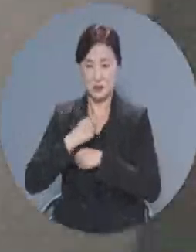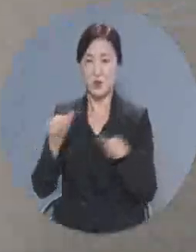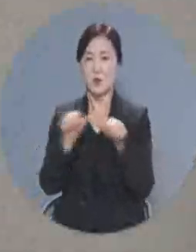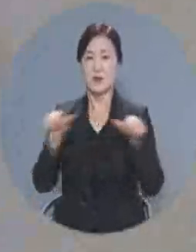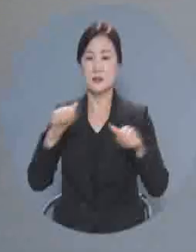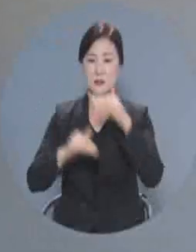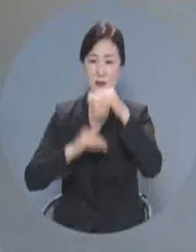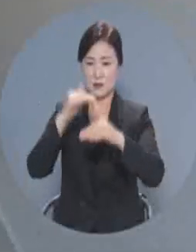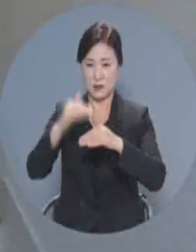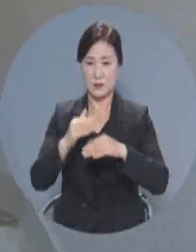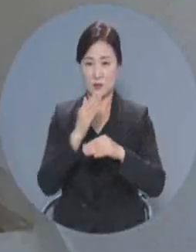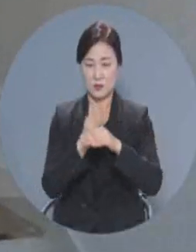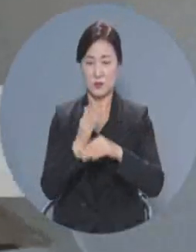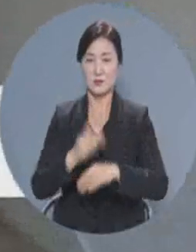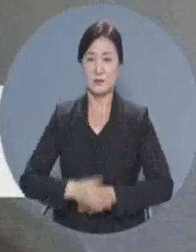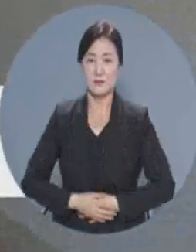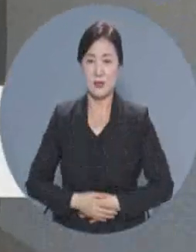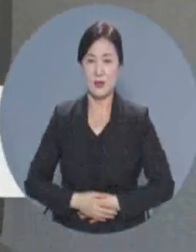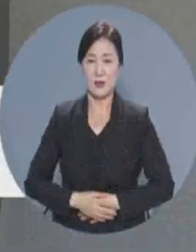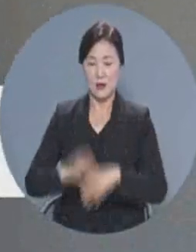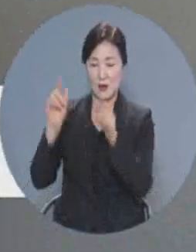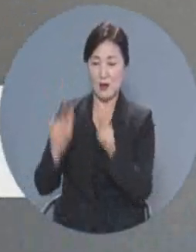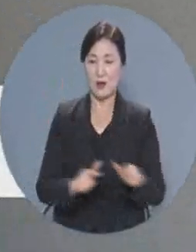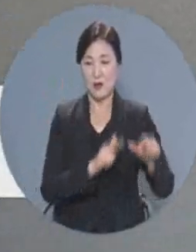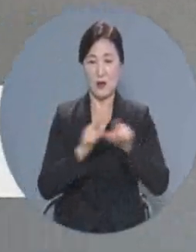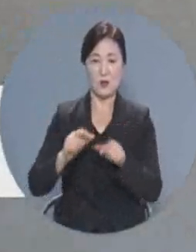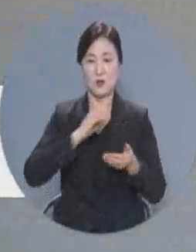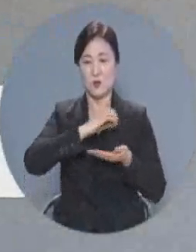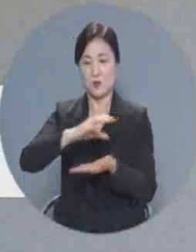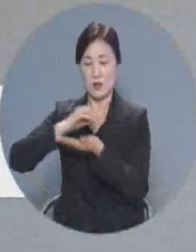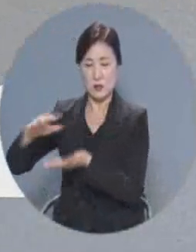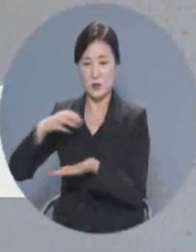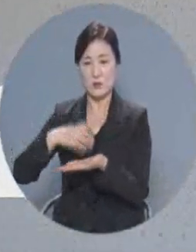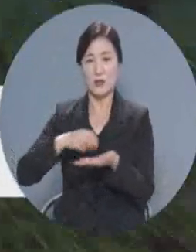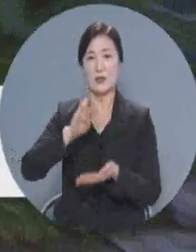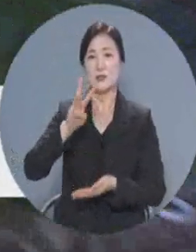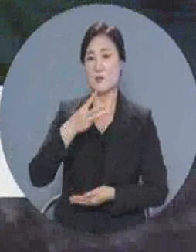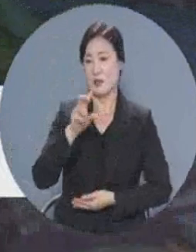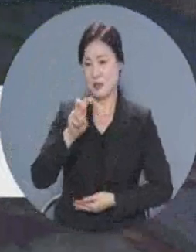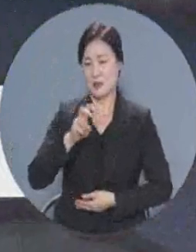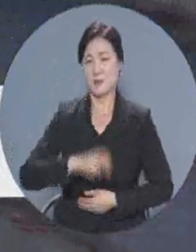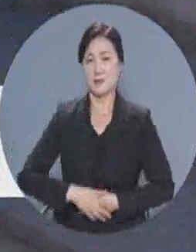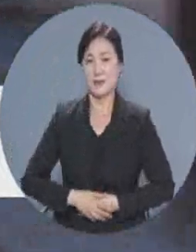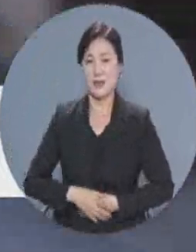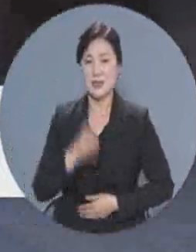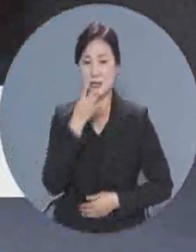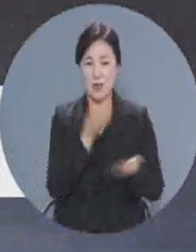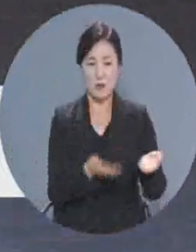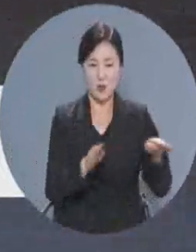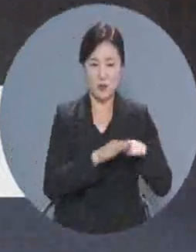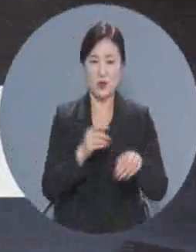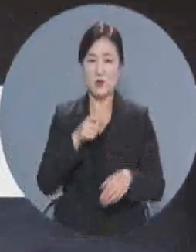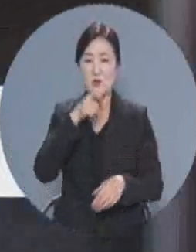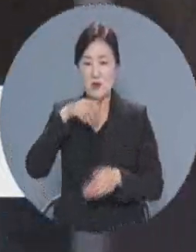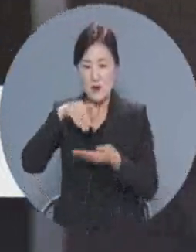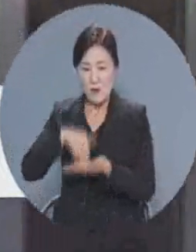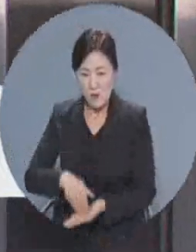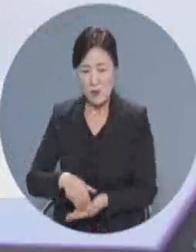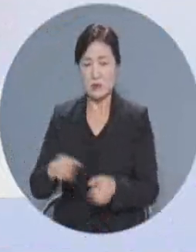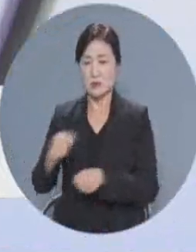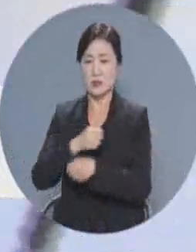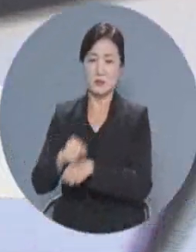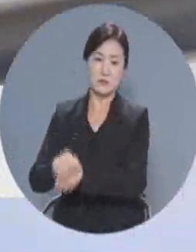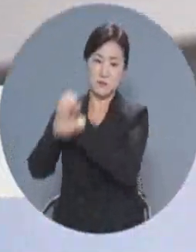오릅니다. 육 씨가 이날 배송해야 하는 물건은 320여 개. 쌀포대와 생수 등 무거운 짐들이 쌓여